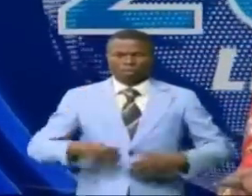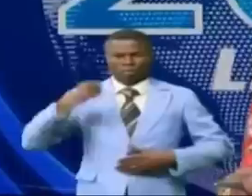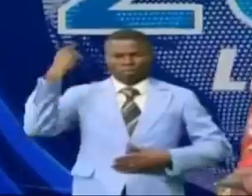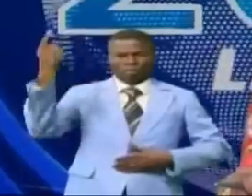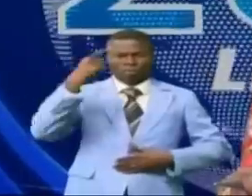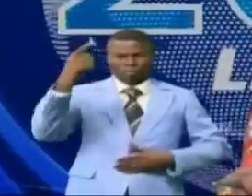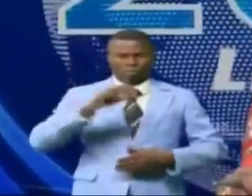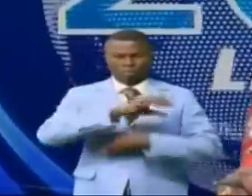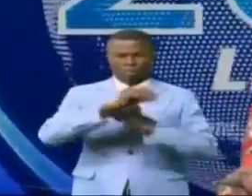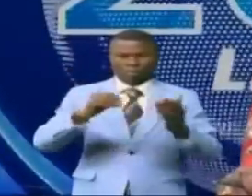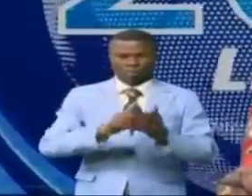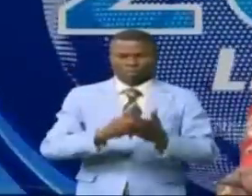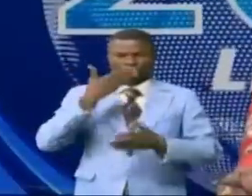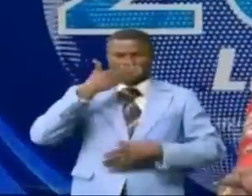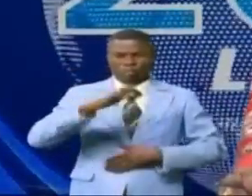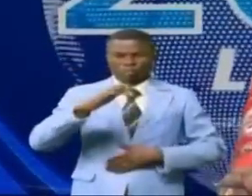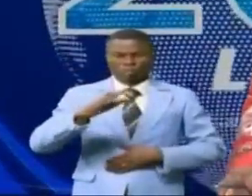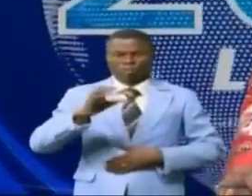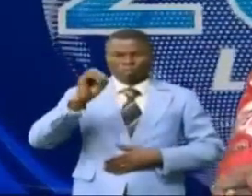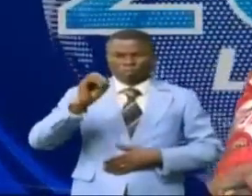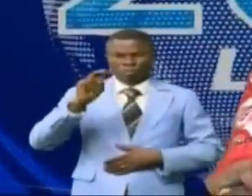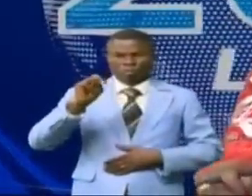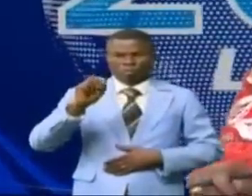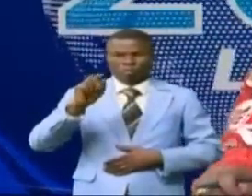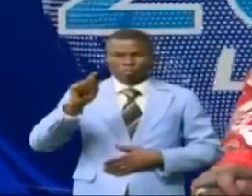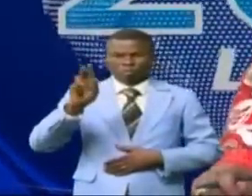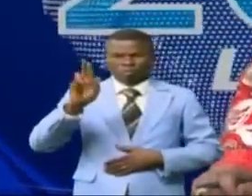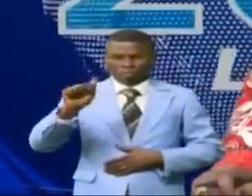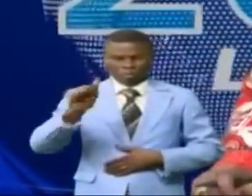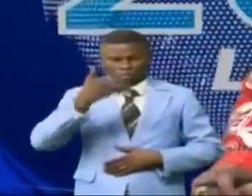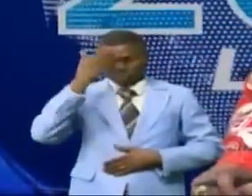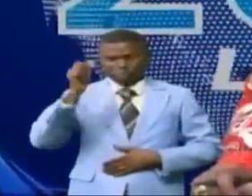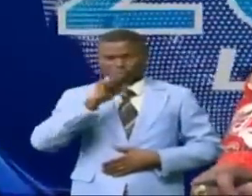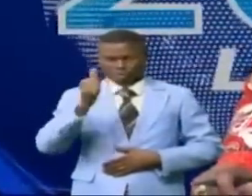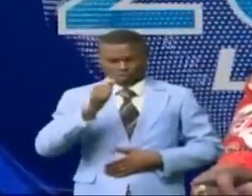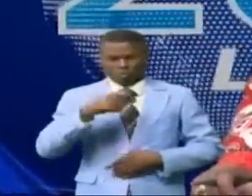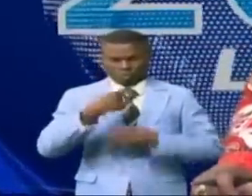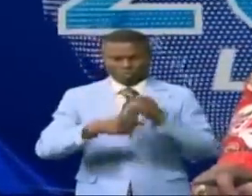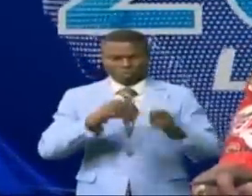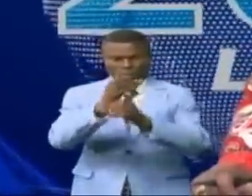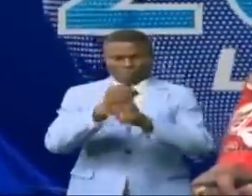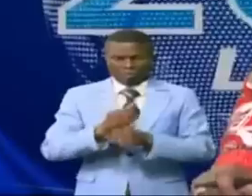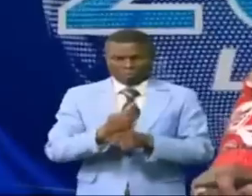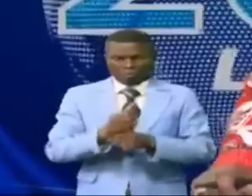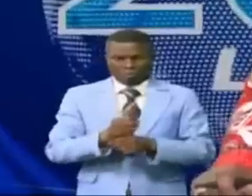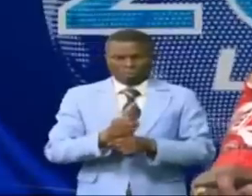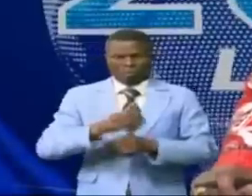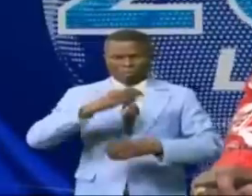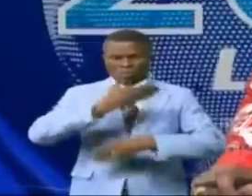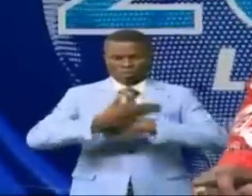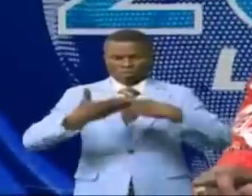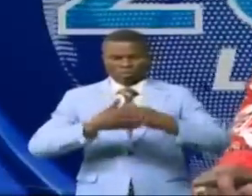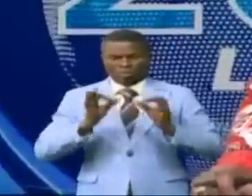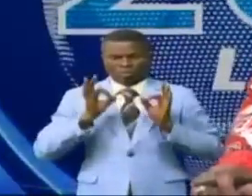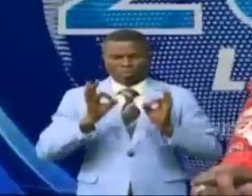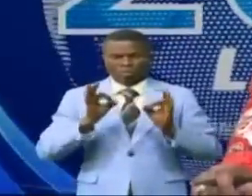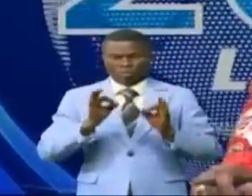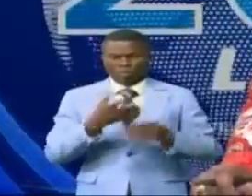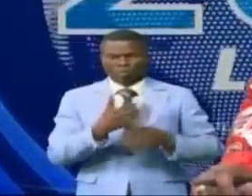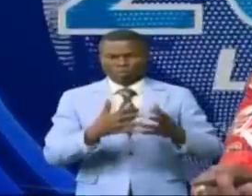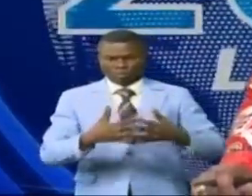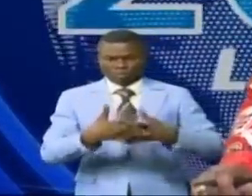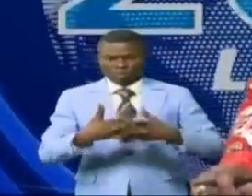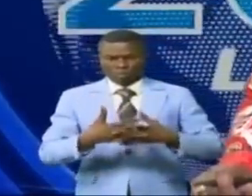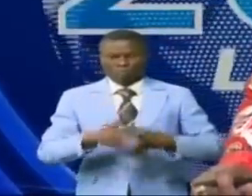bien le centre de santé de l'ONAPRA n'est pas resté de marbre. Il vient de bénéficier d'une réhabilitation et des